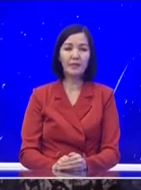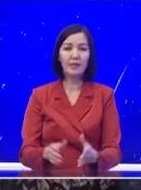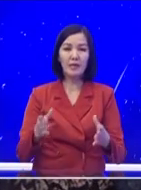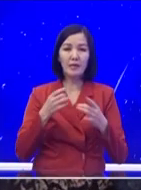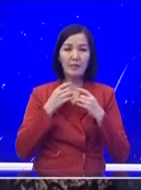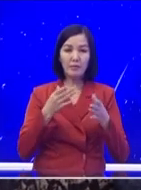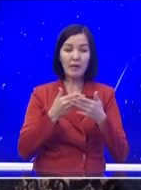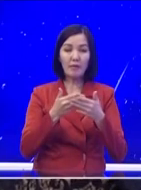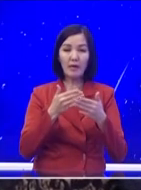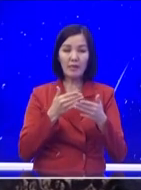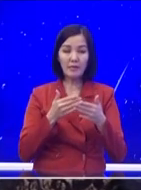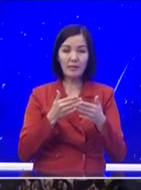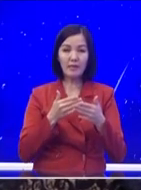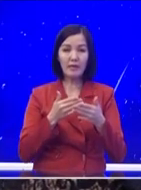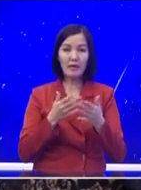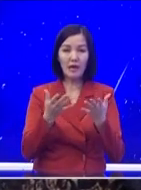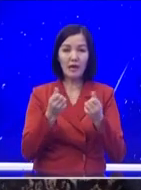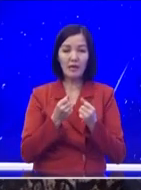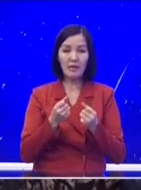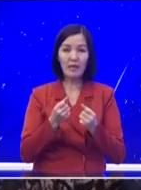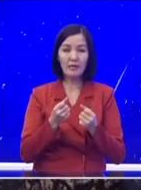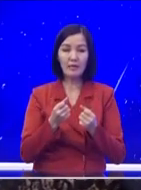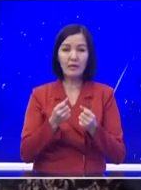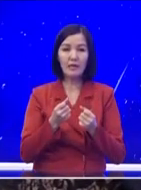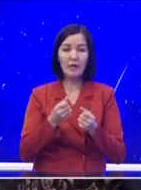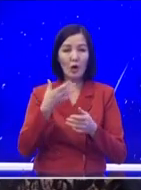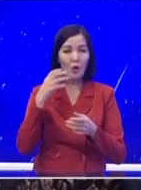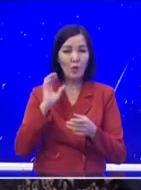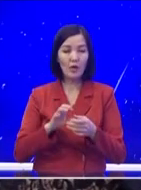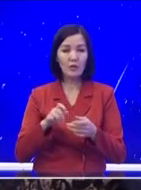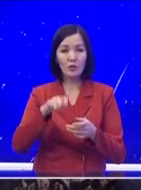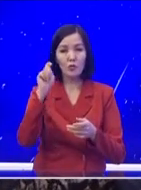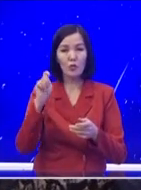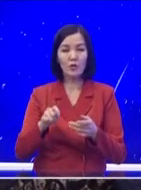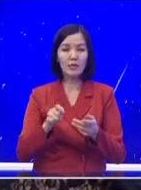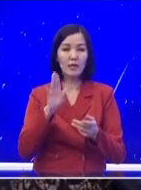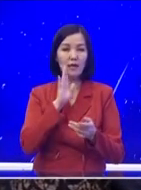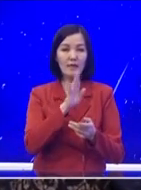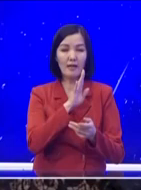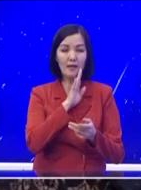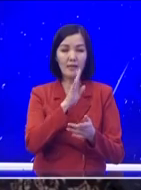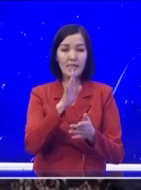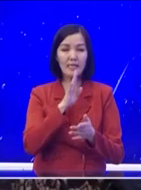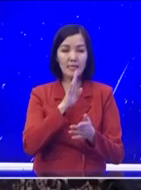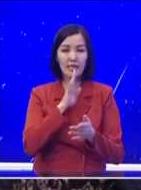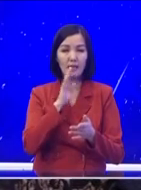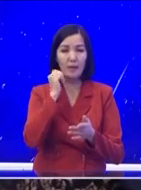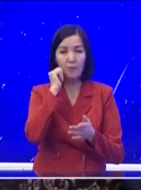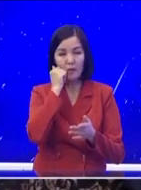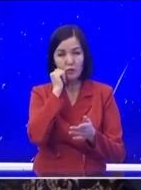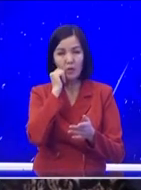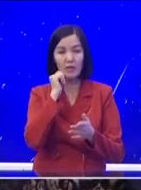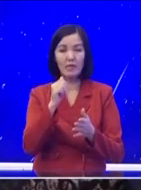Мейрамның қарсаңында ауған соғысының ардагерлері бізді, аналарды осы жасап